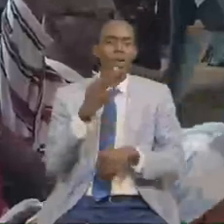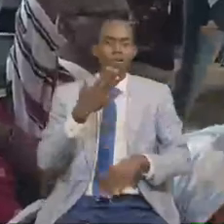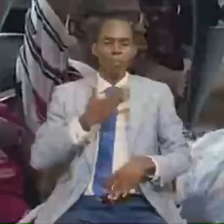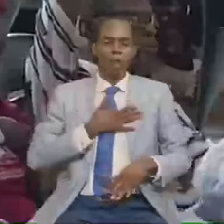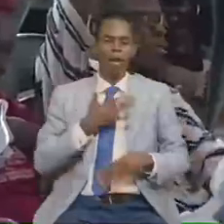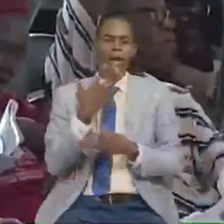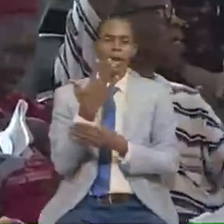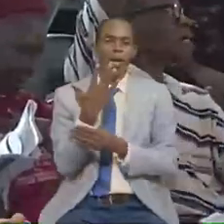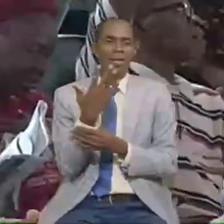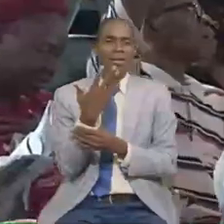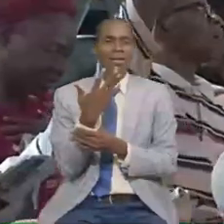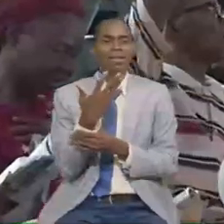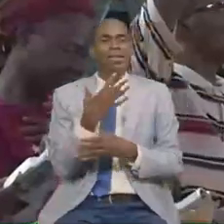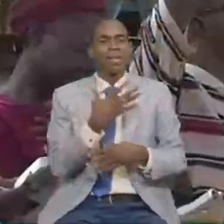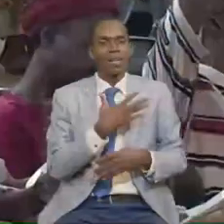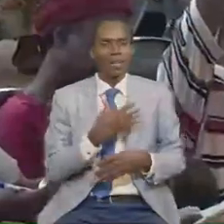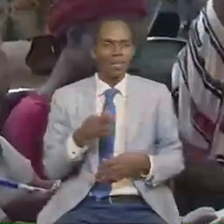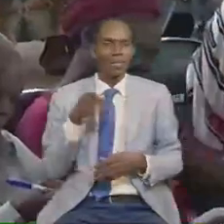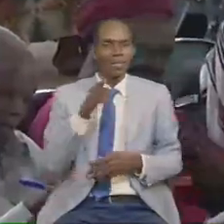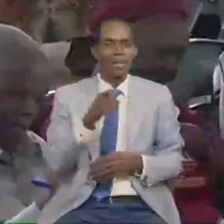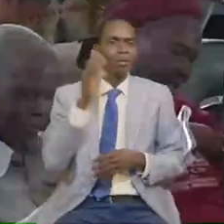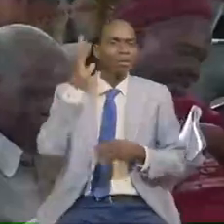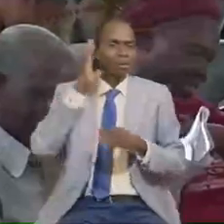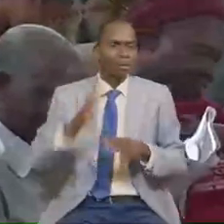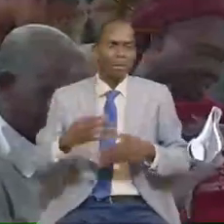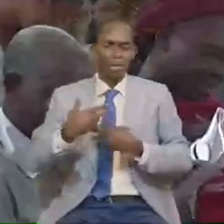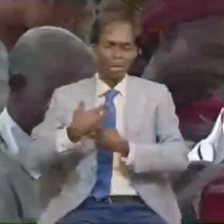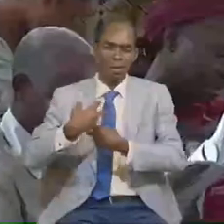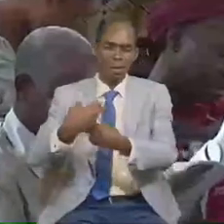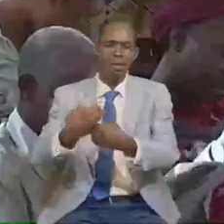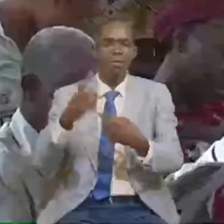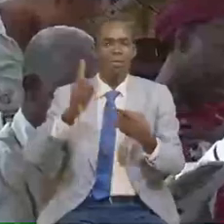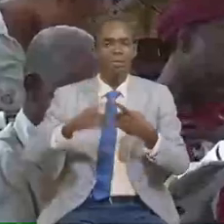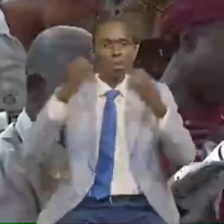à beaucoup de nations et tu n'emprunteras point.